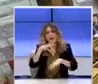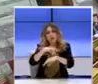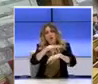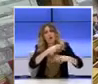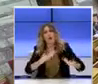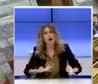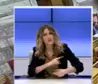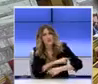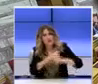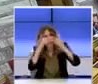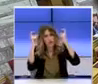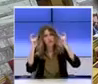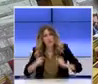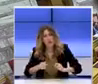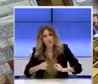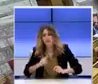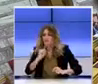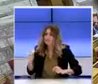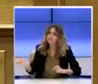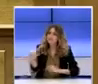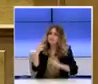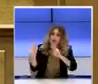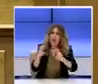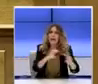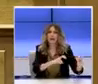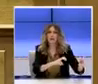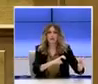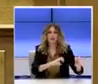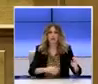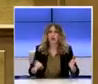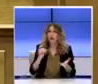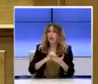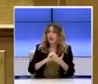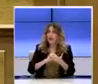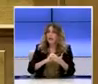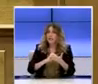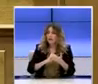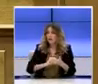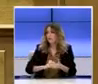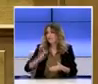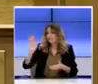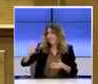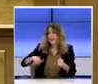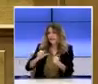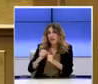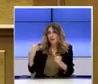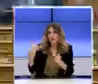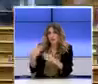τους έριξε και την ευθύνη για την εκατόμβη των νεκρών των τελευταίων μηνών.